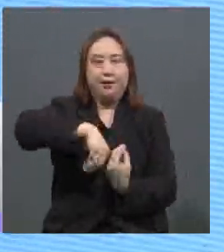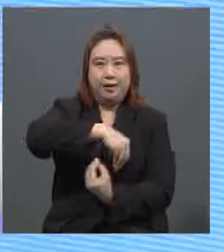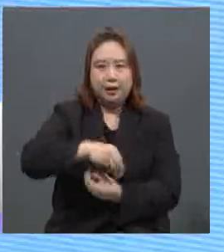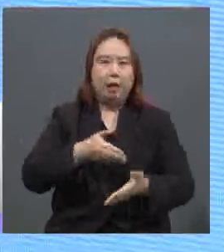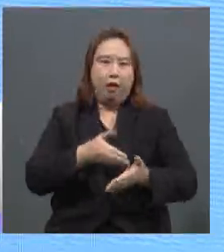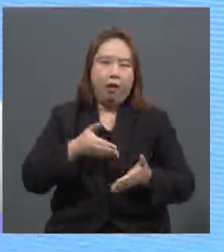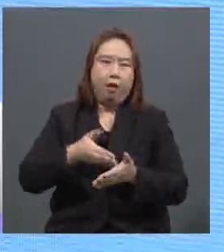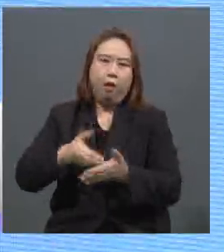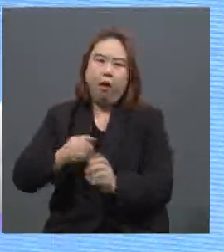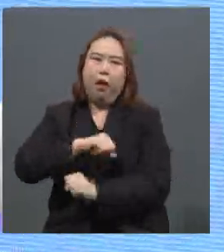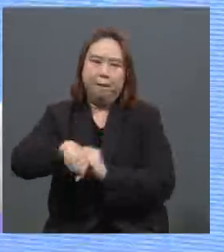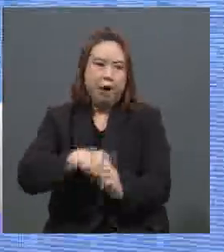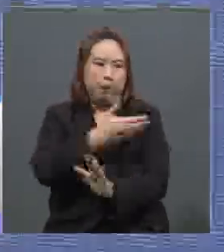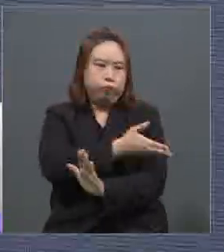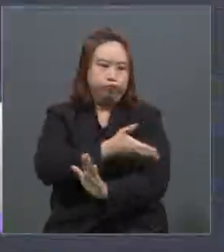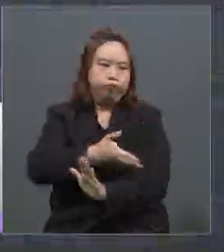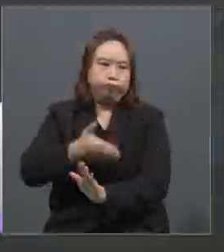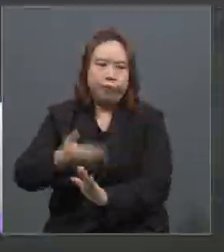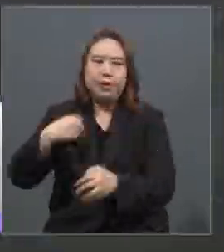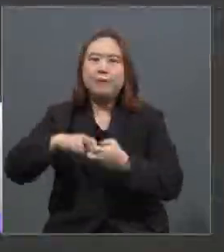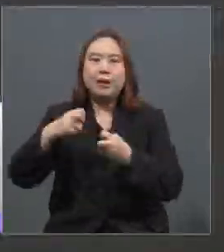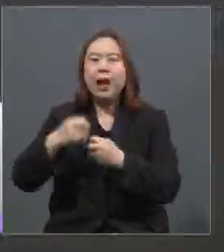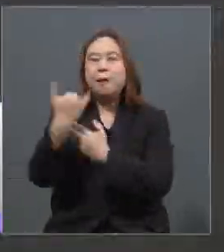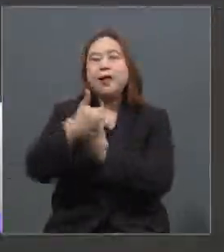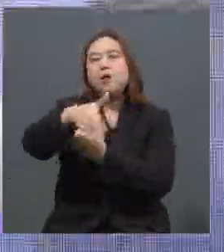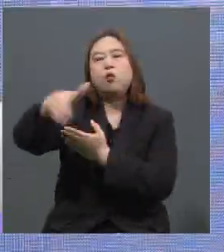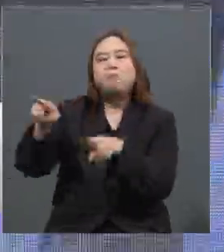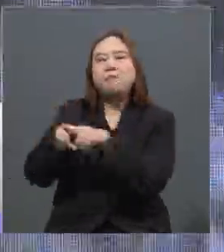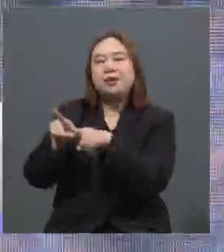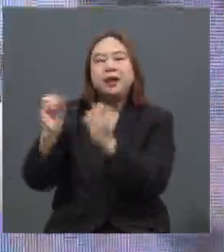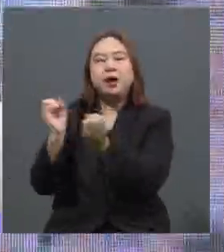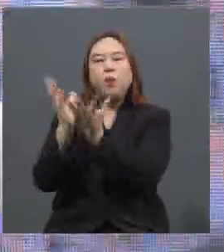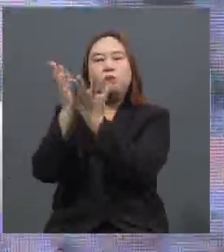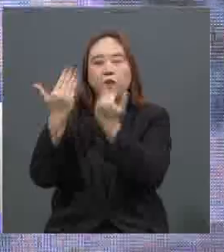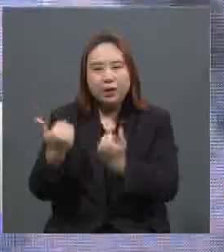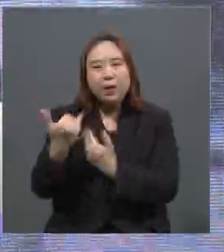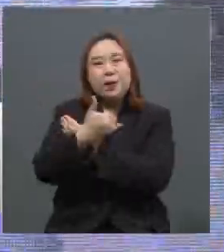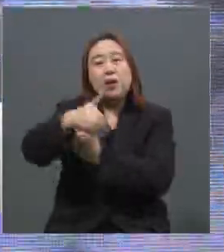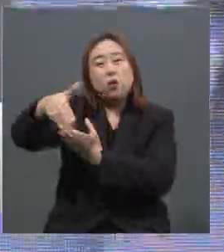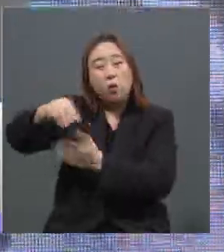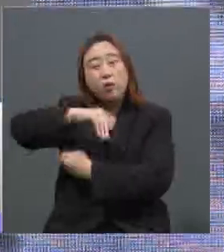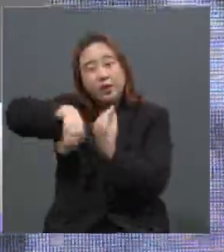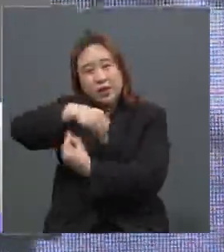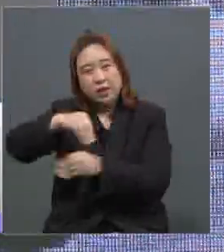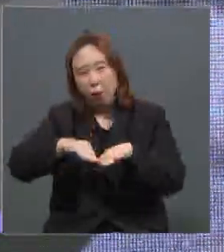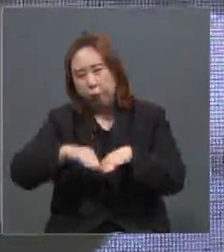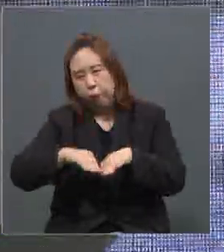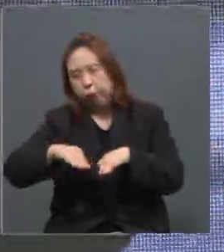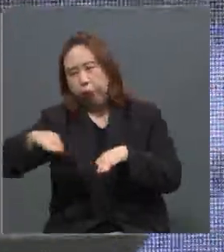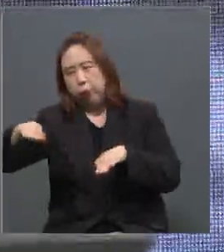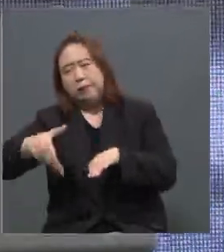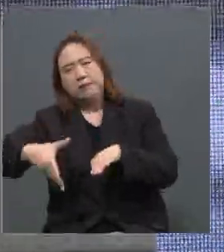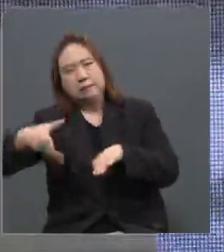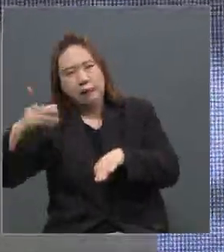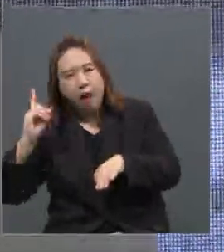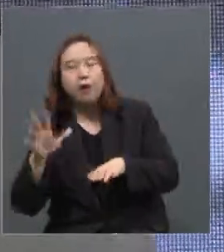รังมาหายปีจากหลายปัดใจทเคยข้นทั่วโลกทำใหเศรษฐกิทั่วโกฝืนตัวได้ช้าหุงรวมถงปัหาต่ๆ ทำให้ไม่สามารถ